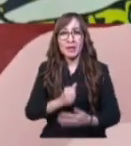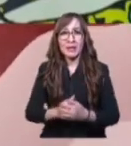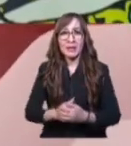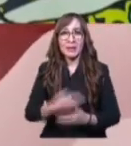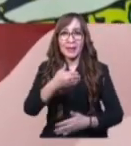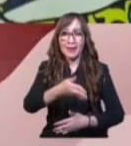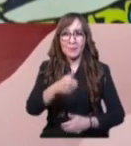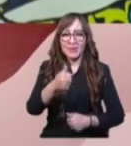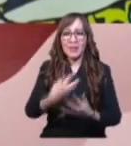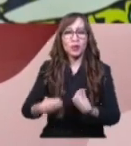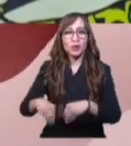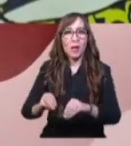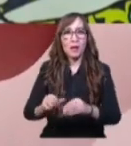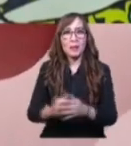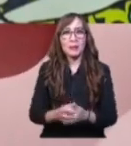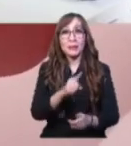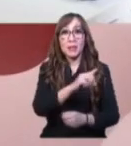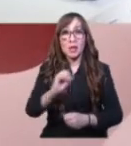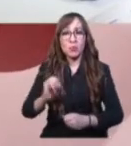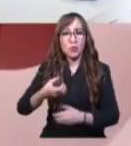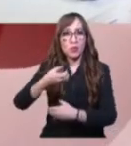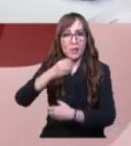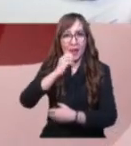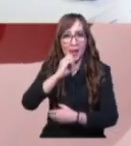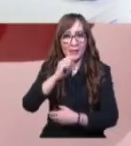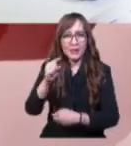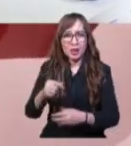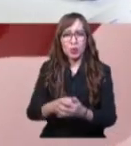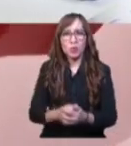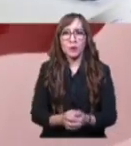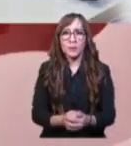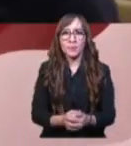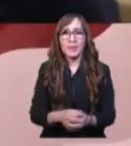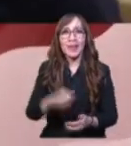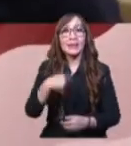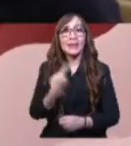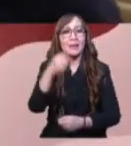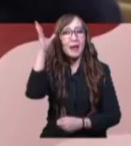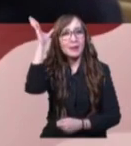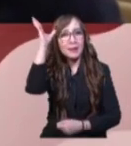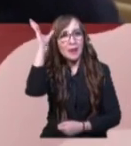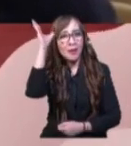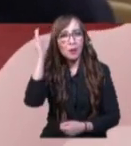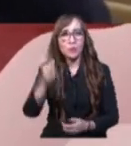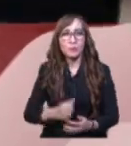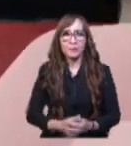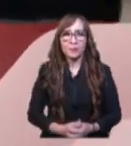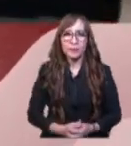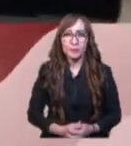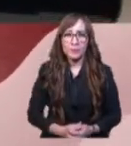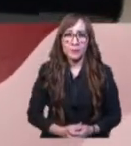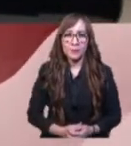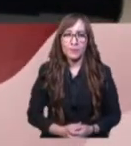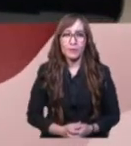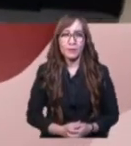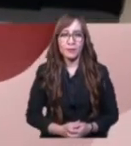gelas. Itu sebuah efek yang kita tidak tahu, tidak kita perkirakan gitu. Karena buat